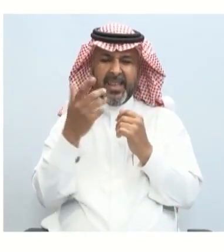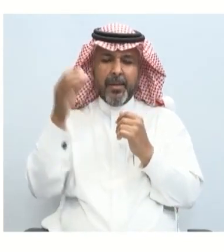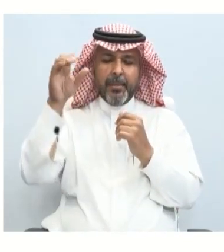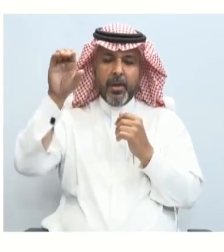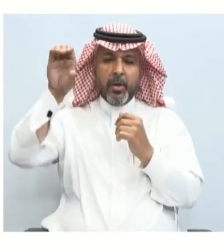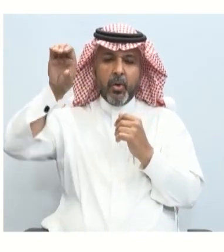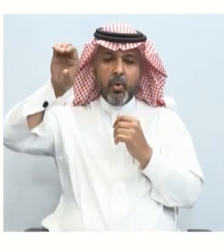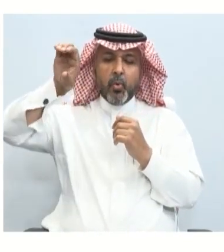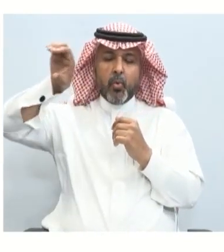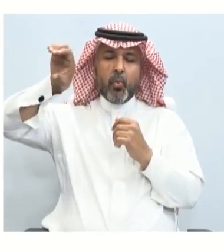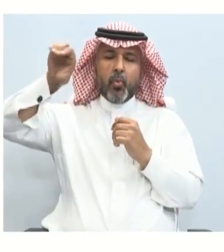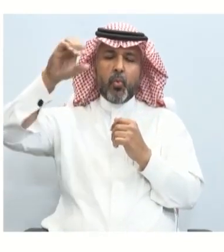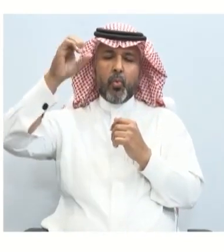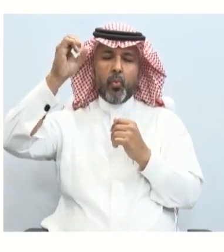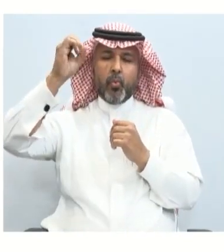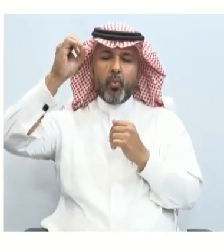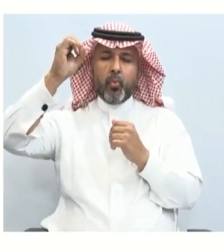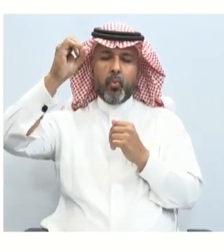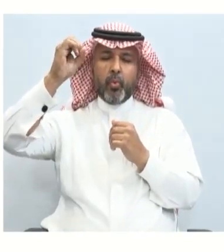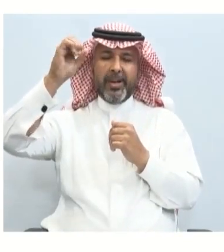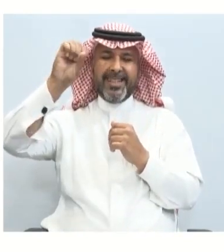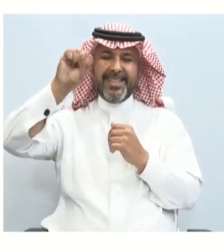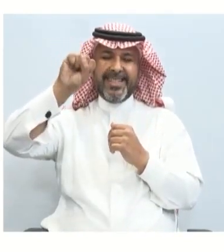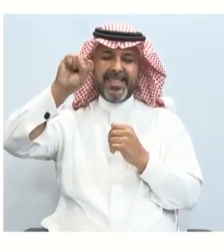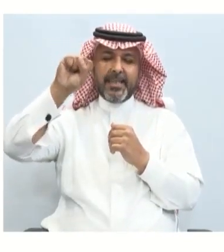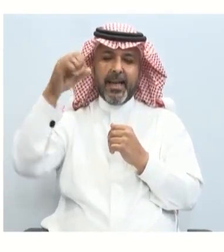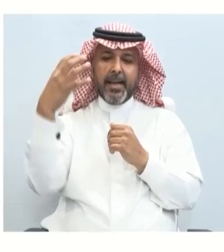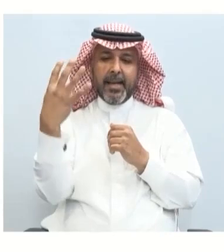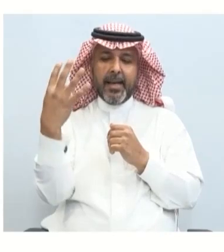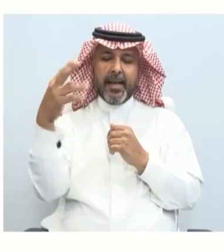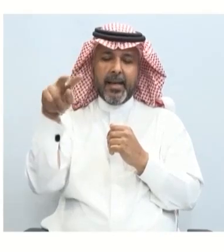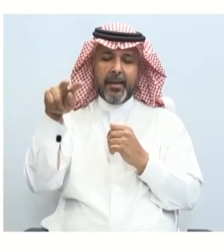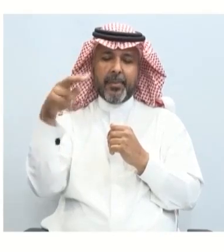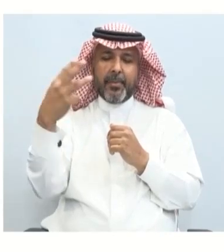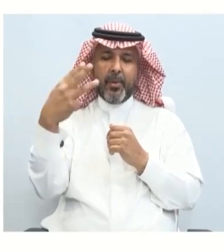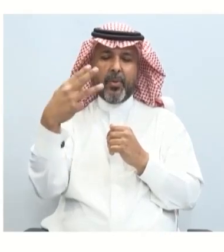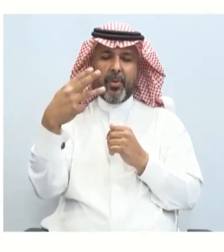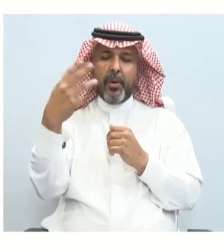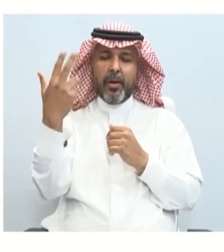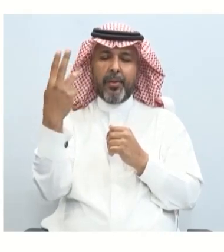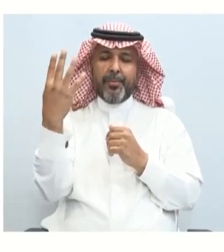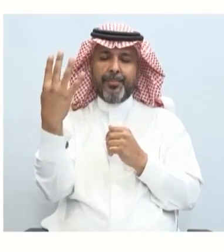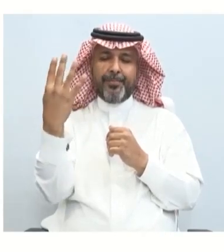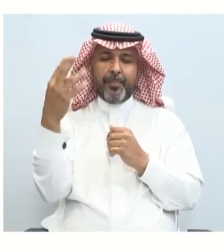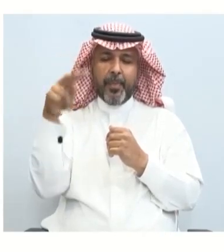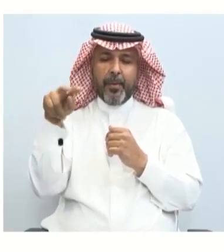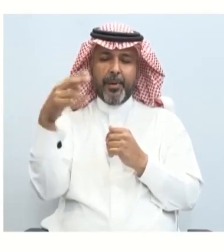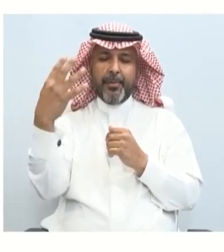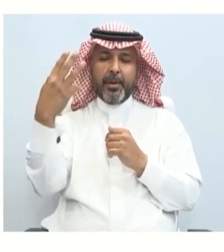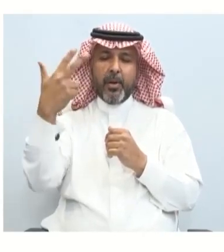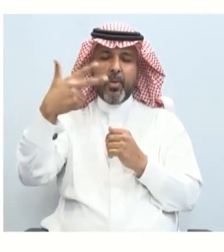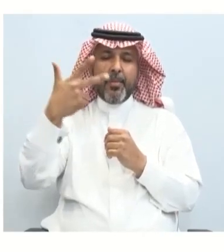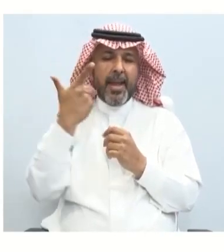480 طبعا 480 هي زاويه اكثر من 360 فمعناها انهاها اخذت دوره وشوي فبالتالي بحسب